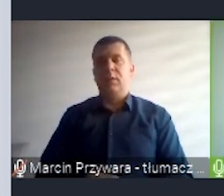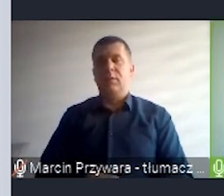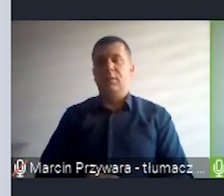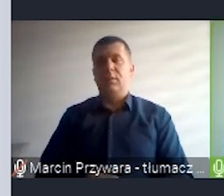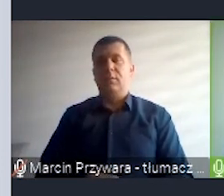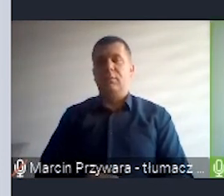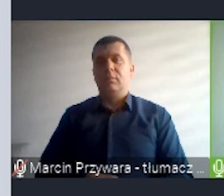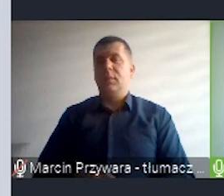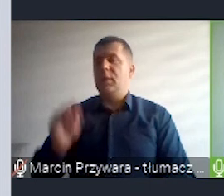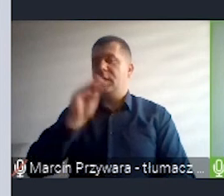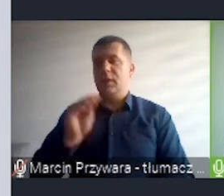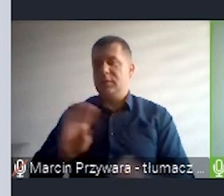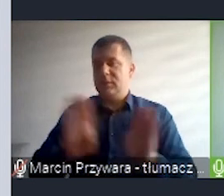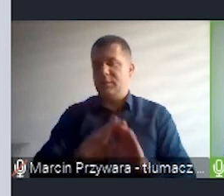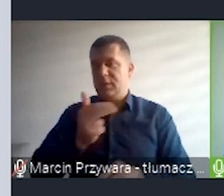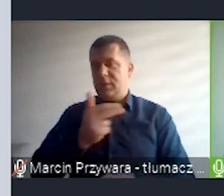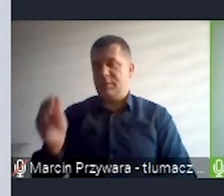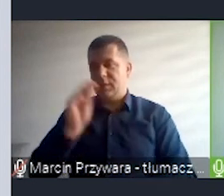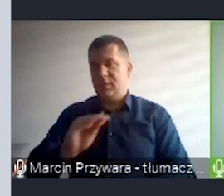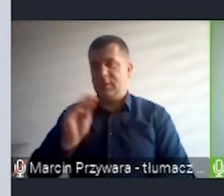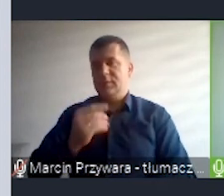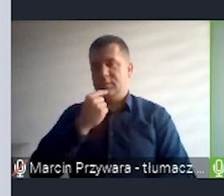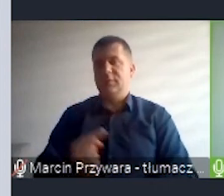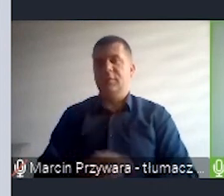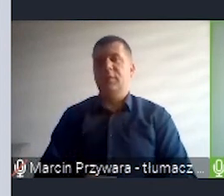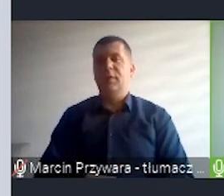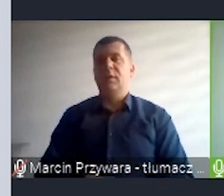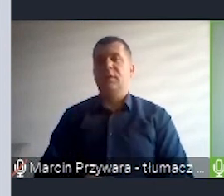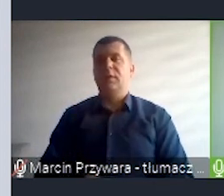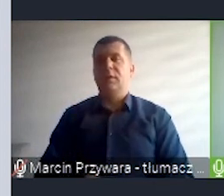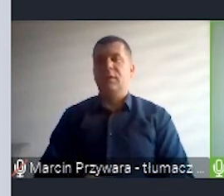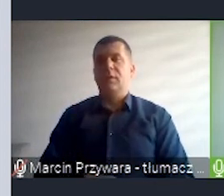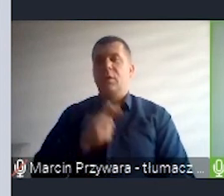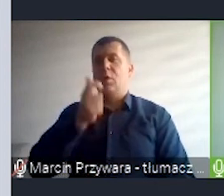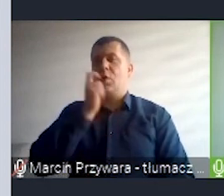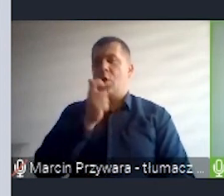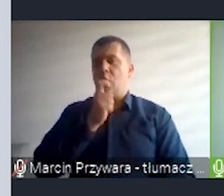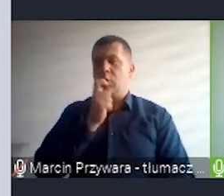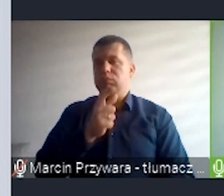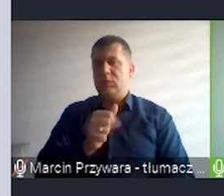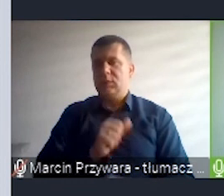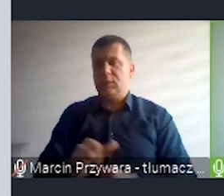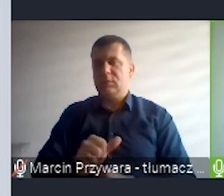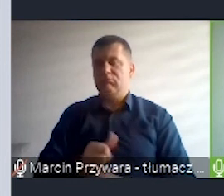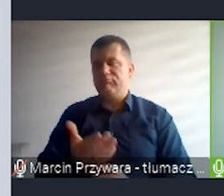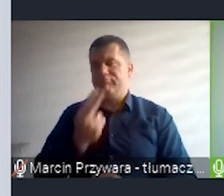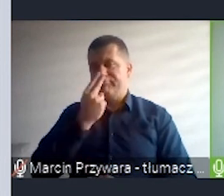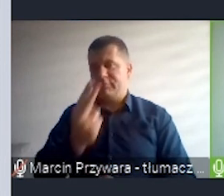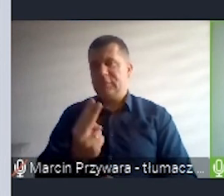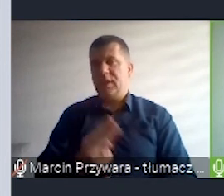Nie zamknąłem jeszcze tematu. Spokojnie, proszę Państwa. Korupcja jest szczególnym